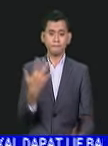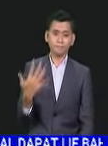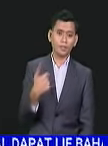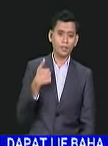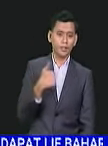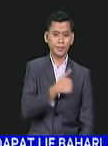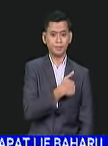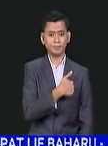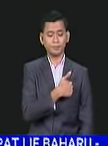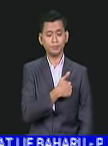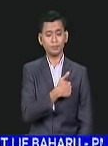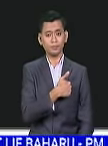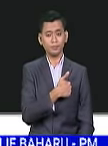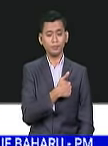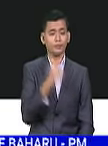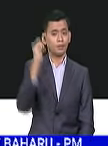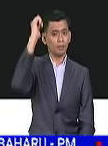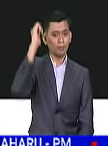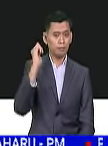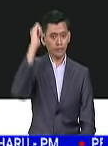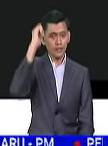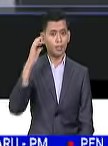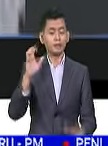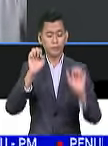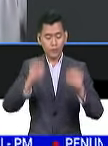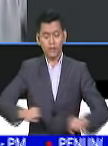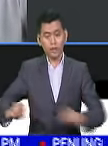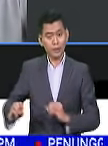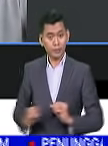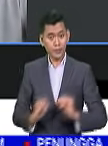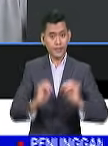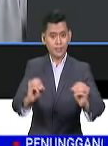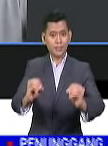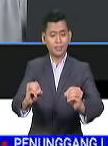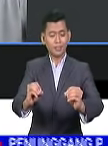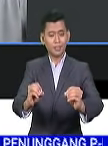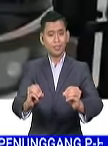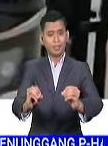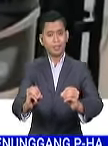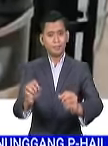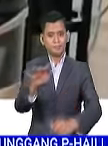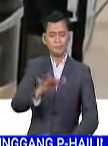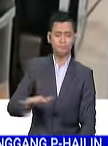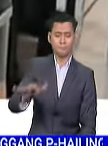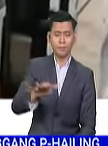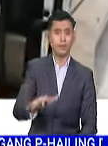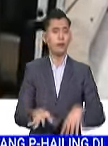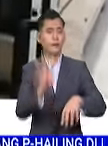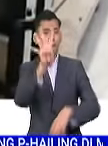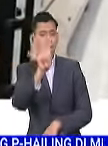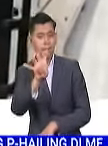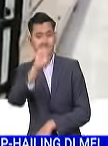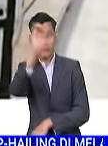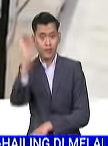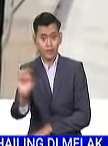kita bas cuma dapat beroperasi lebih kurang dalam 40%